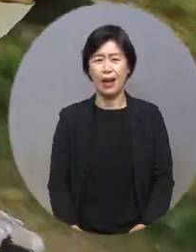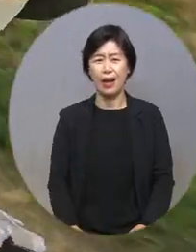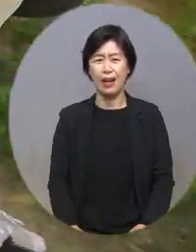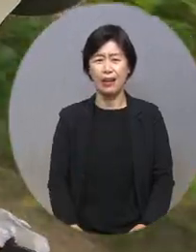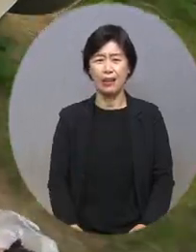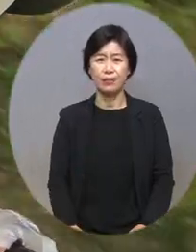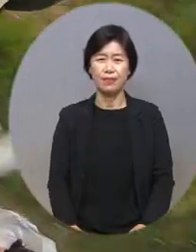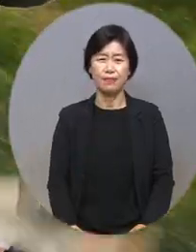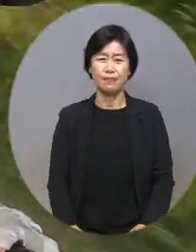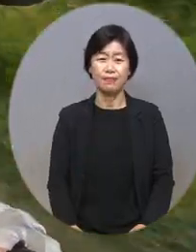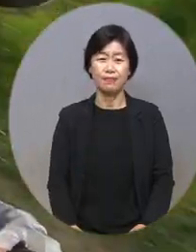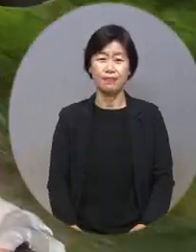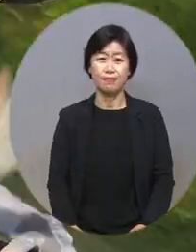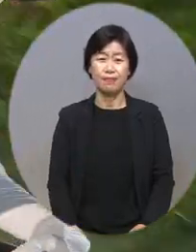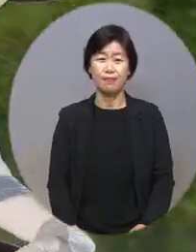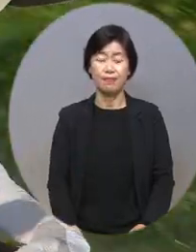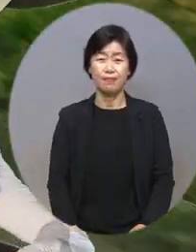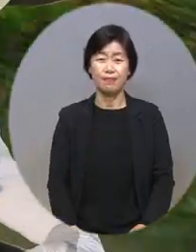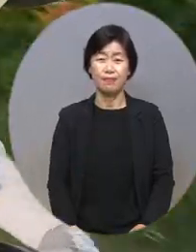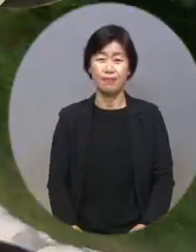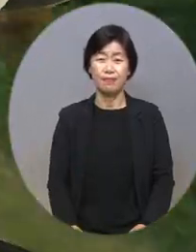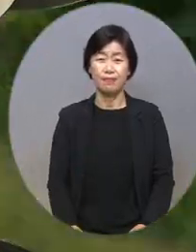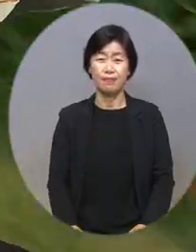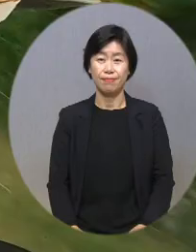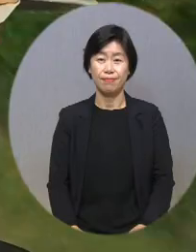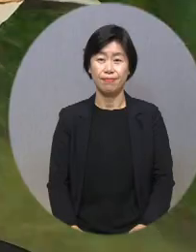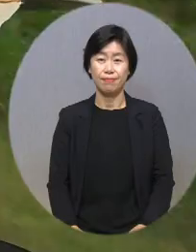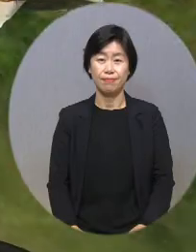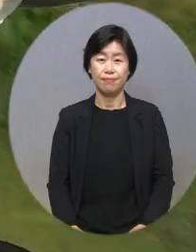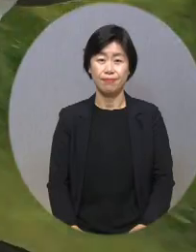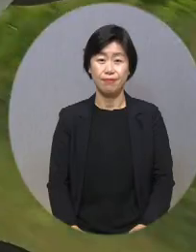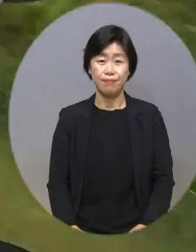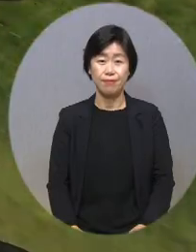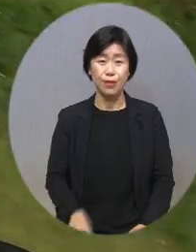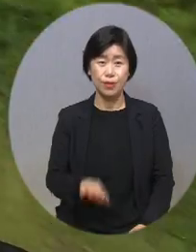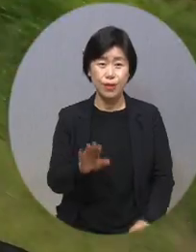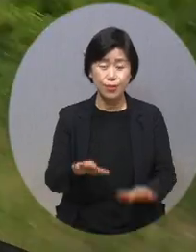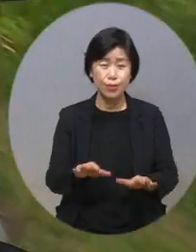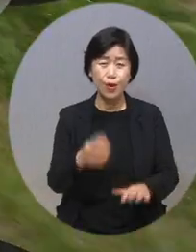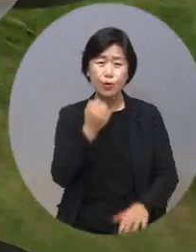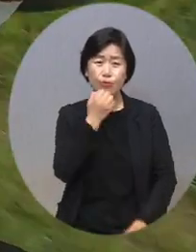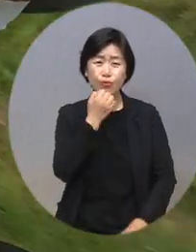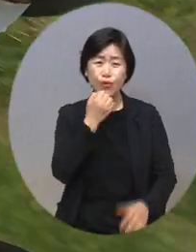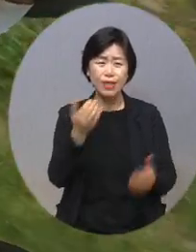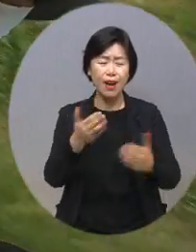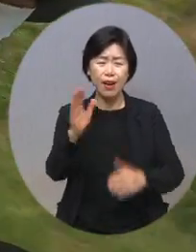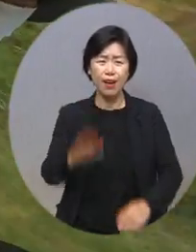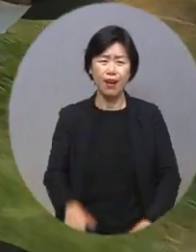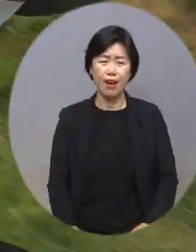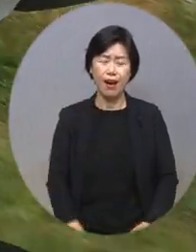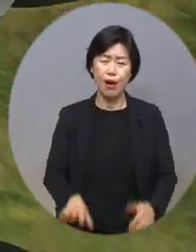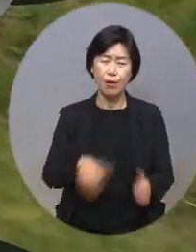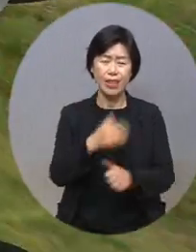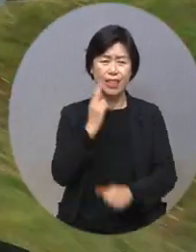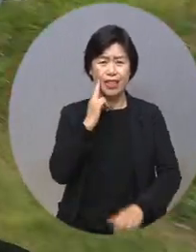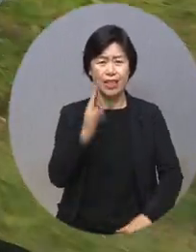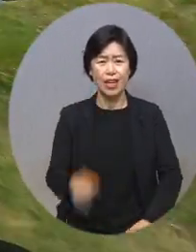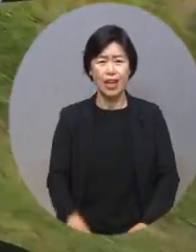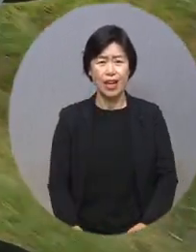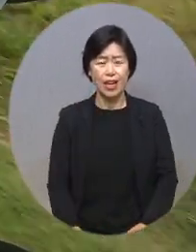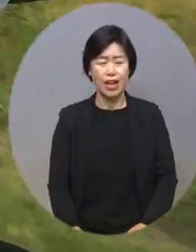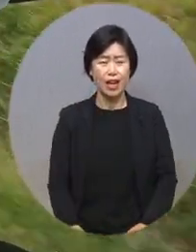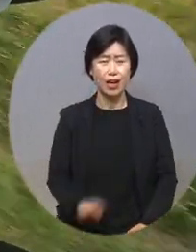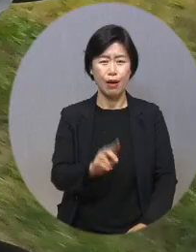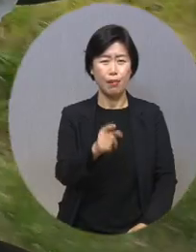어 재밌겠다. 재밌겠다. 오빠 이게 무슨 일이 아닌데. 오빠 우리에게 멀리건이 있잖아. 승리의 여신이 오는 것 같아. 아 나 벙커 진짜 트라우마